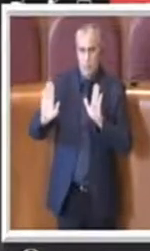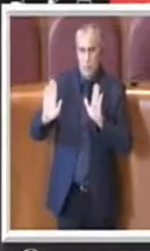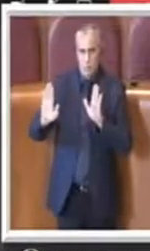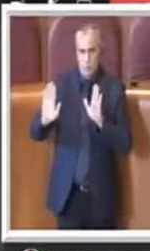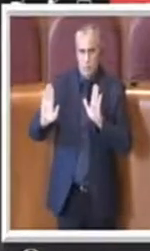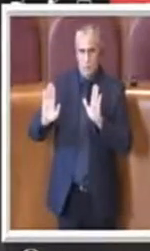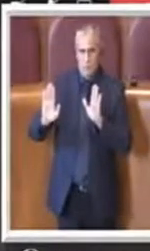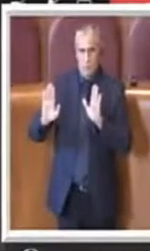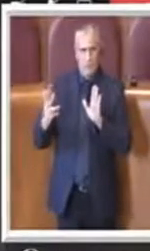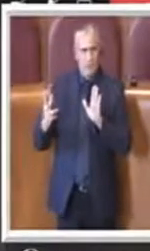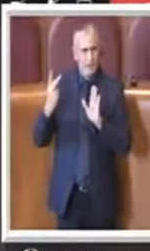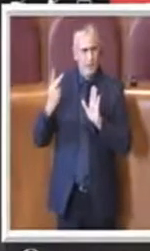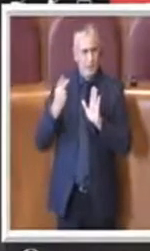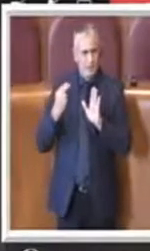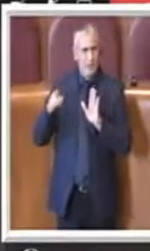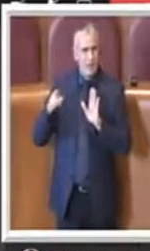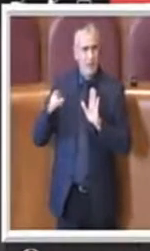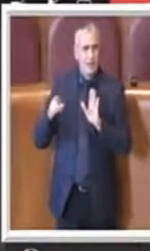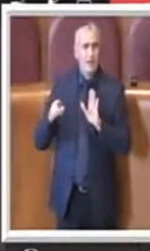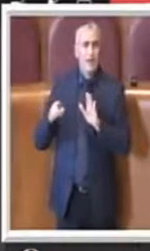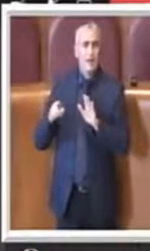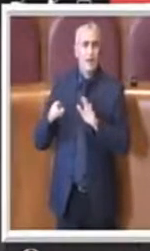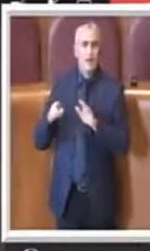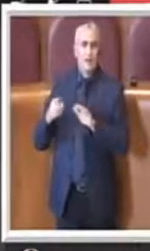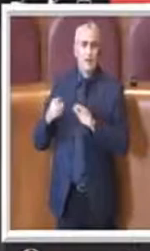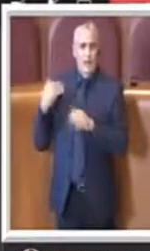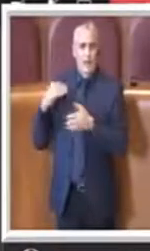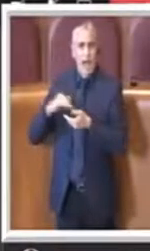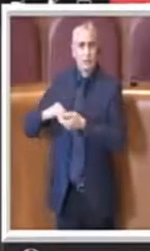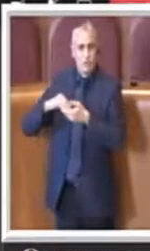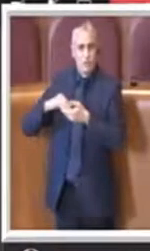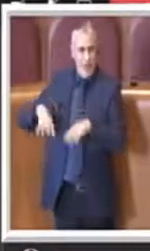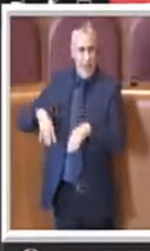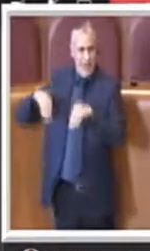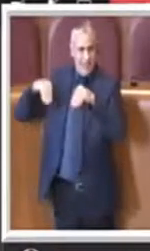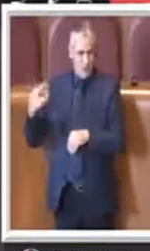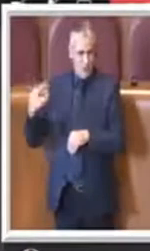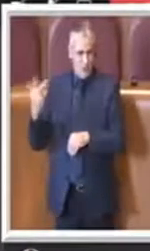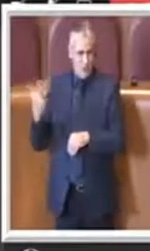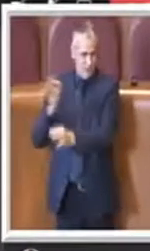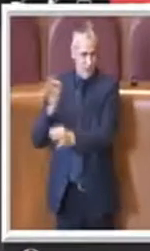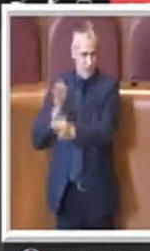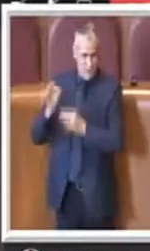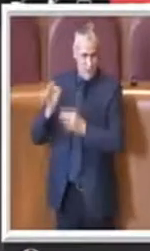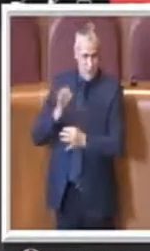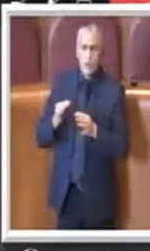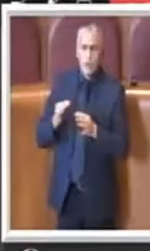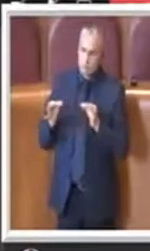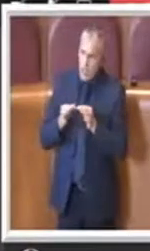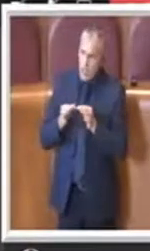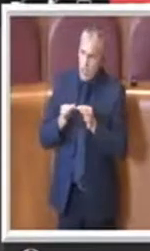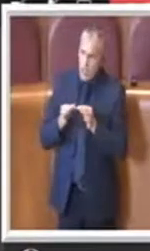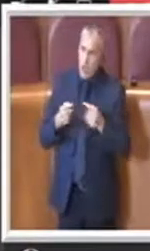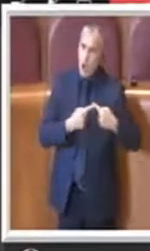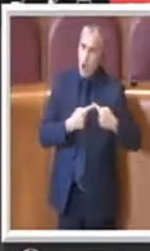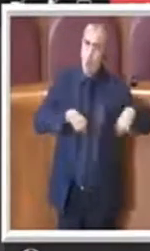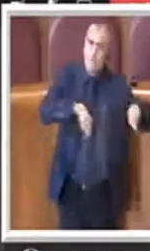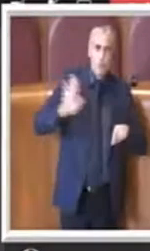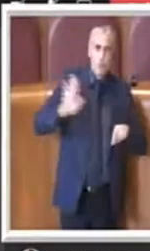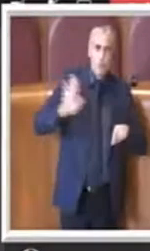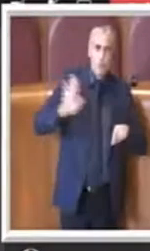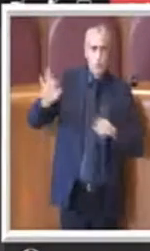dalle ragazze di tribal fusion ne abbiamo discusso in in commissione per cui